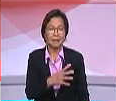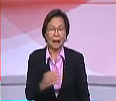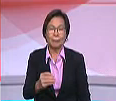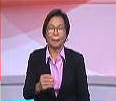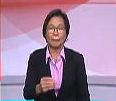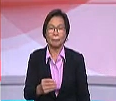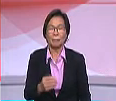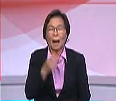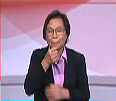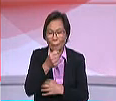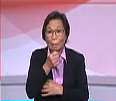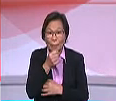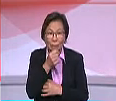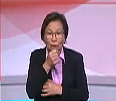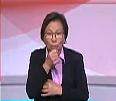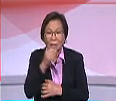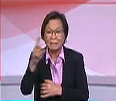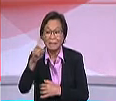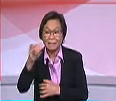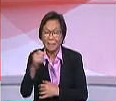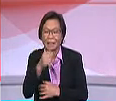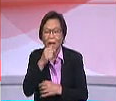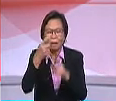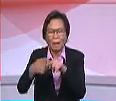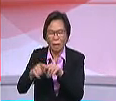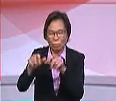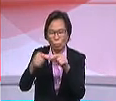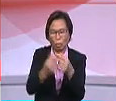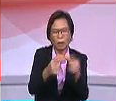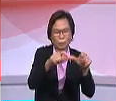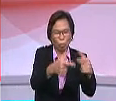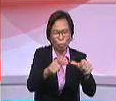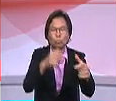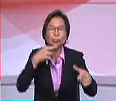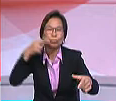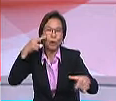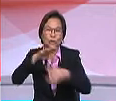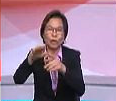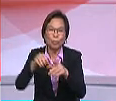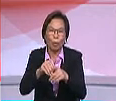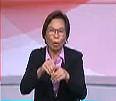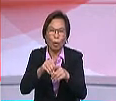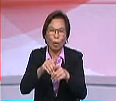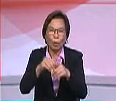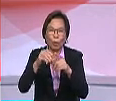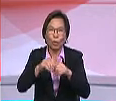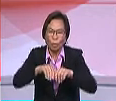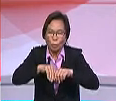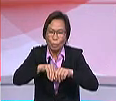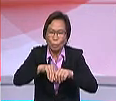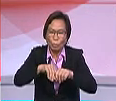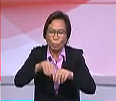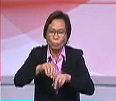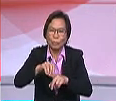penyampai utamanya daripada beberapa golongan remaja termasuklah influencer